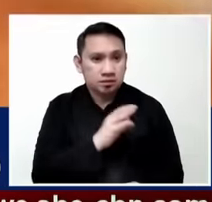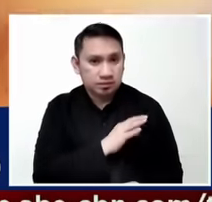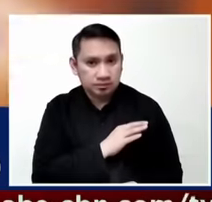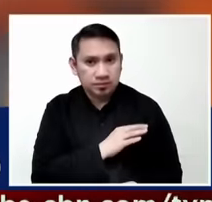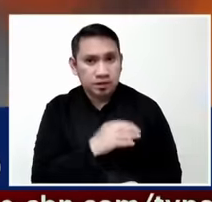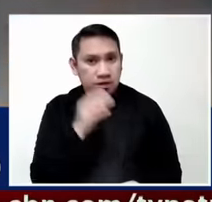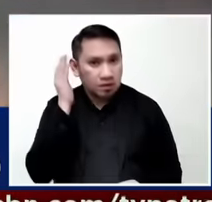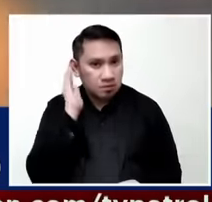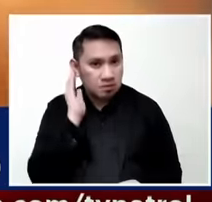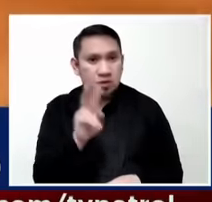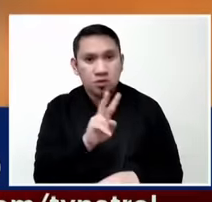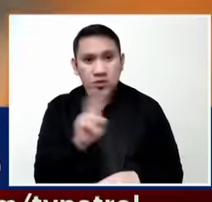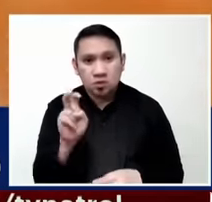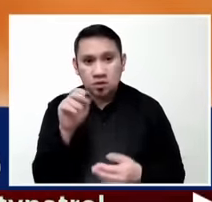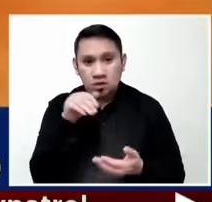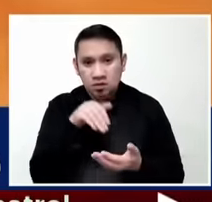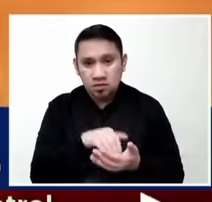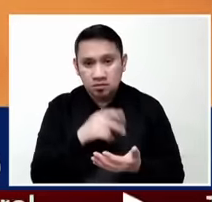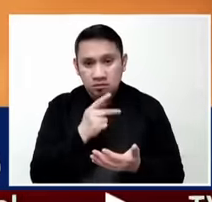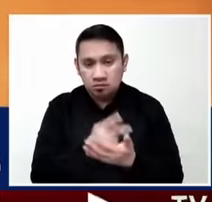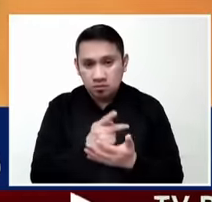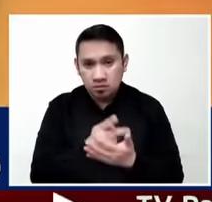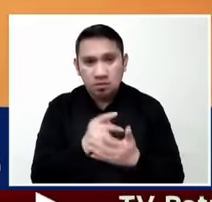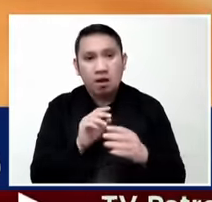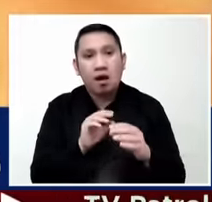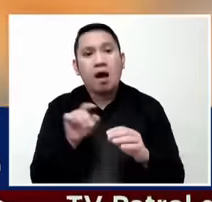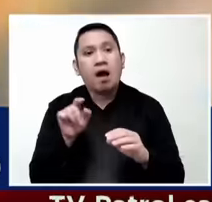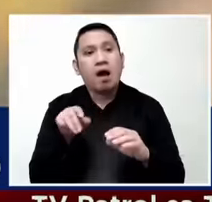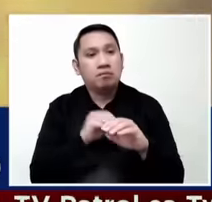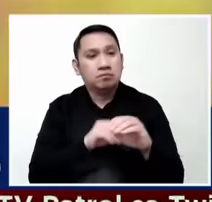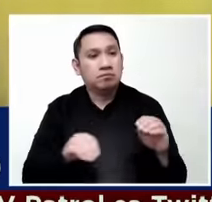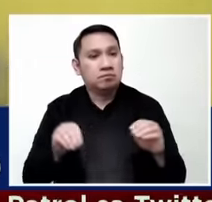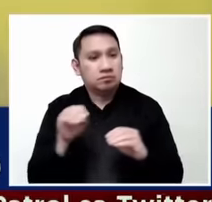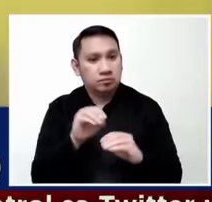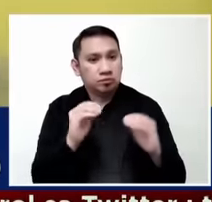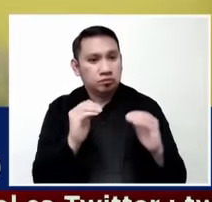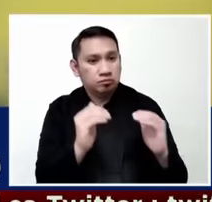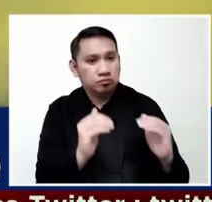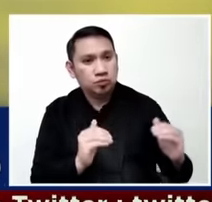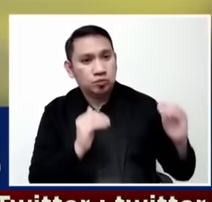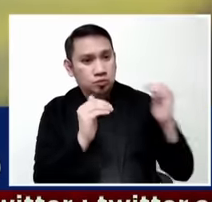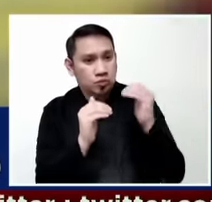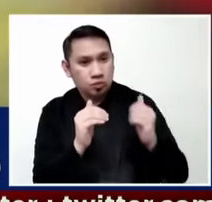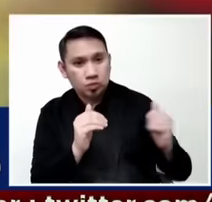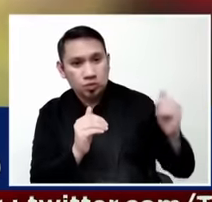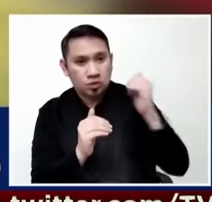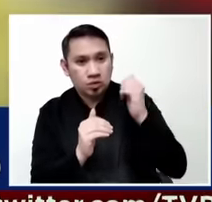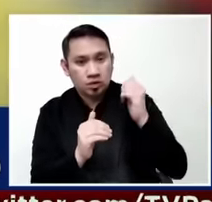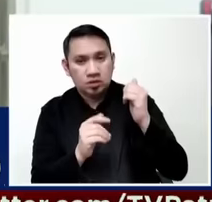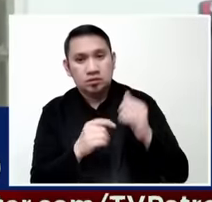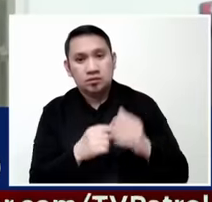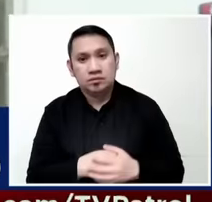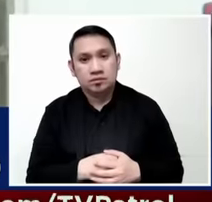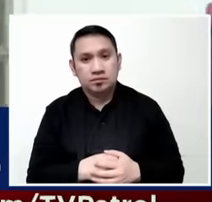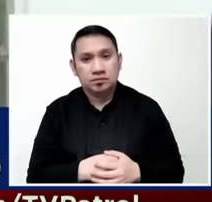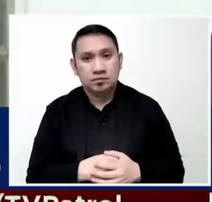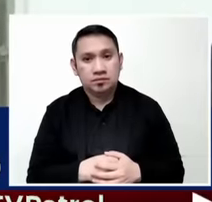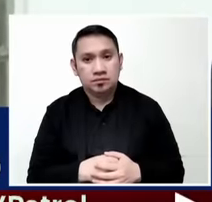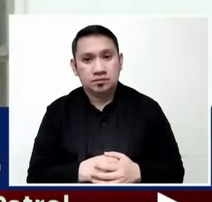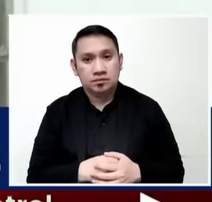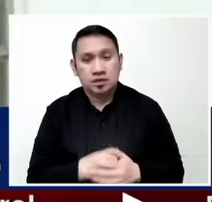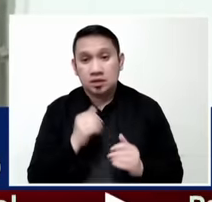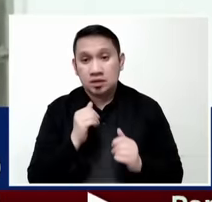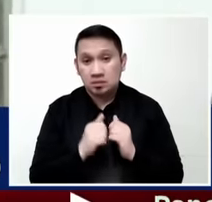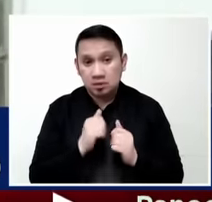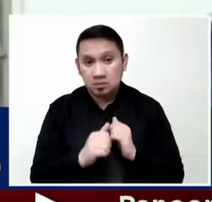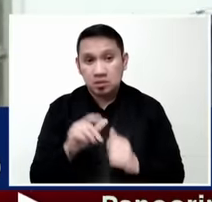ng 200,000 pesos kapalit ang promotion slot sa pamamagitan ng lateral entry. Ibig po sabihin ng